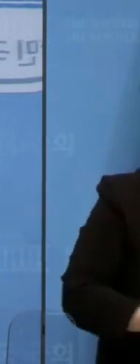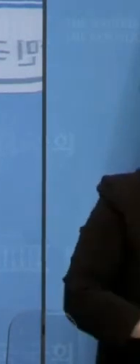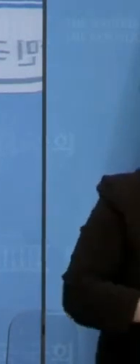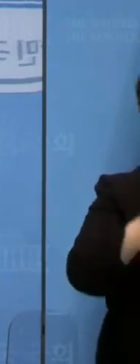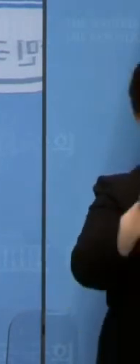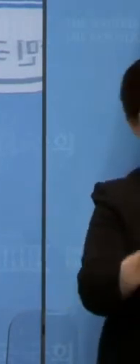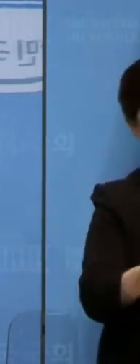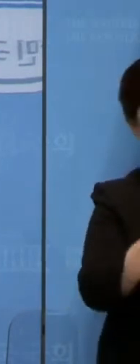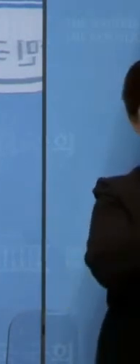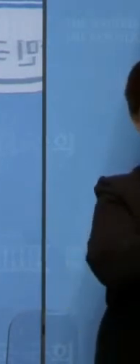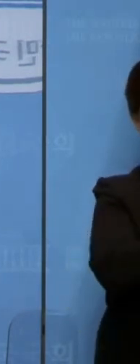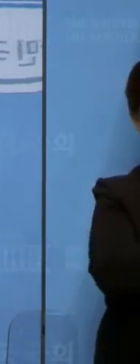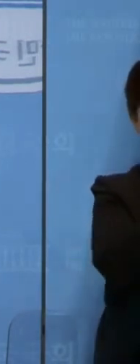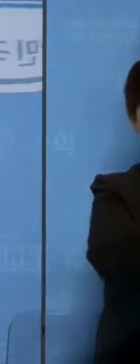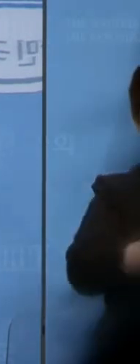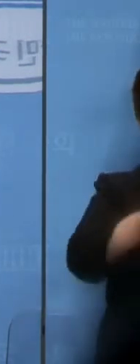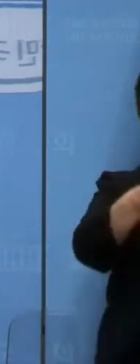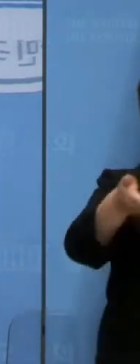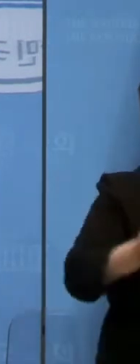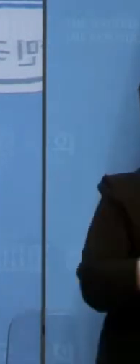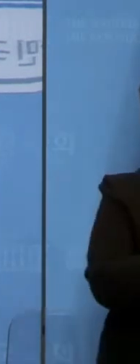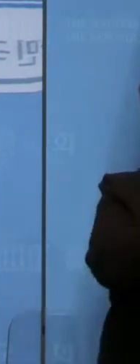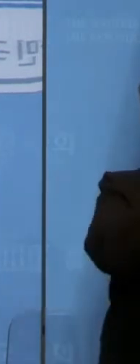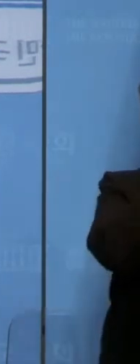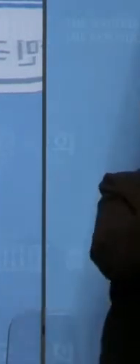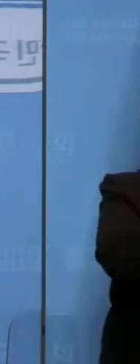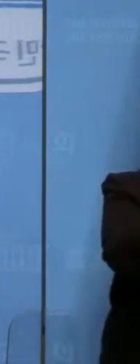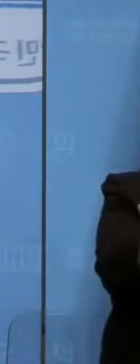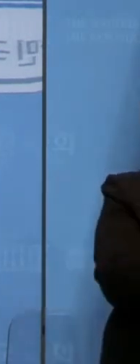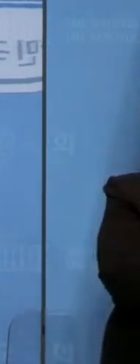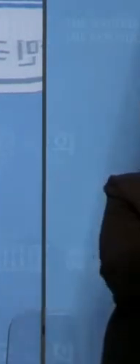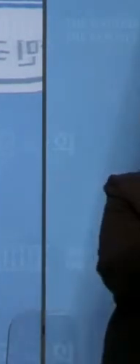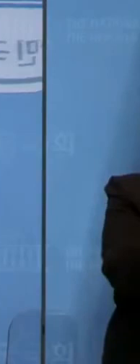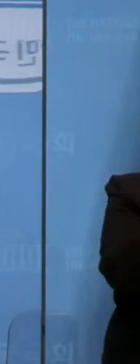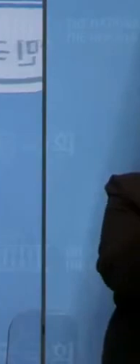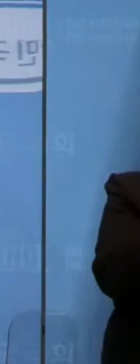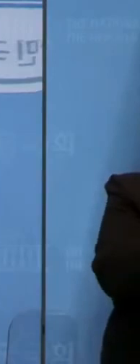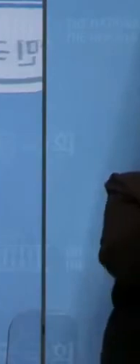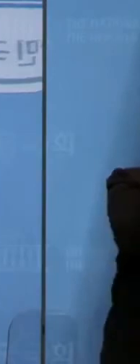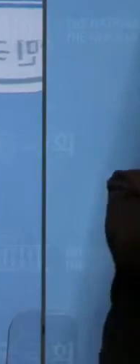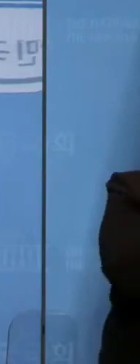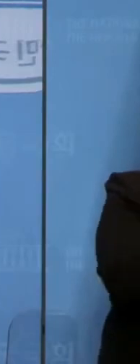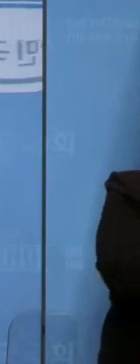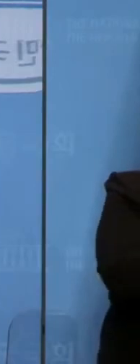기울어져 만들어진 고랑에 고인 물은 반드시 썩듯이